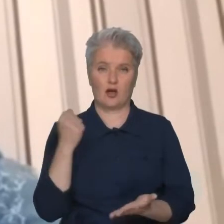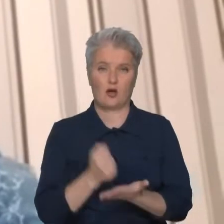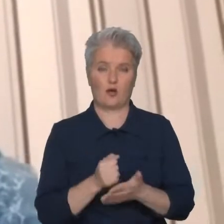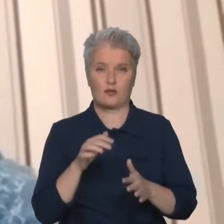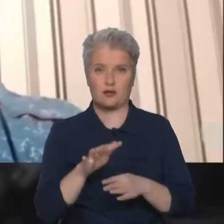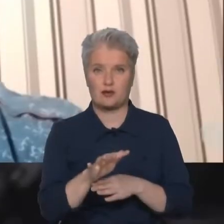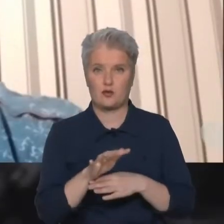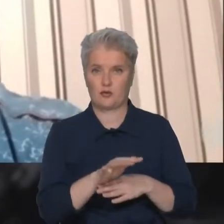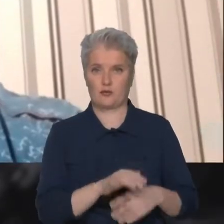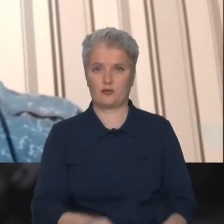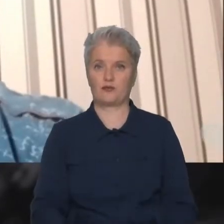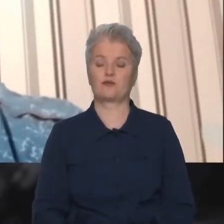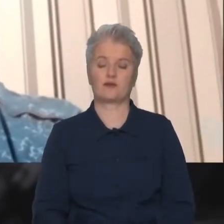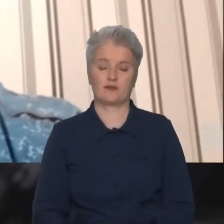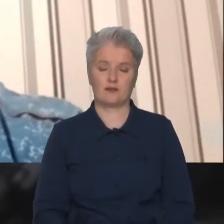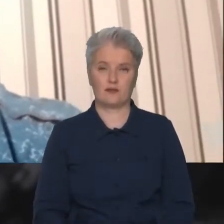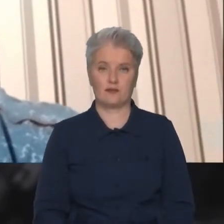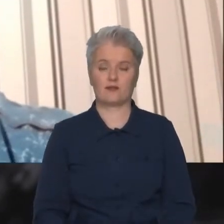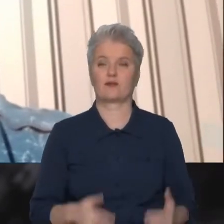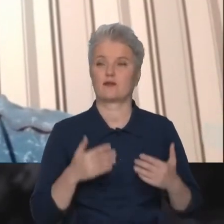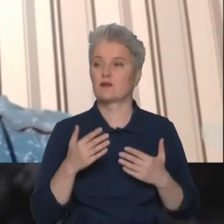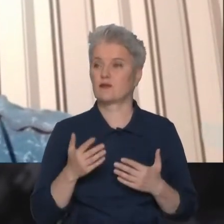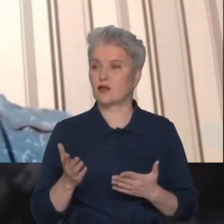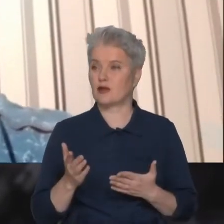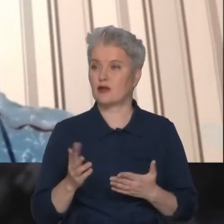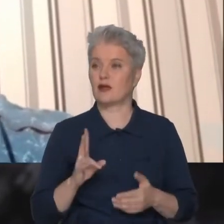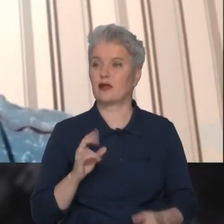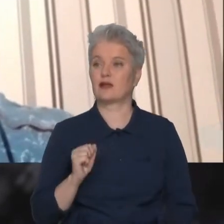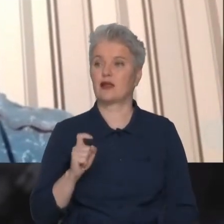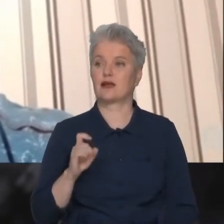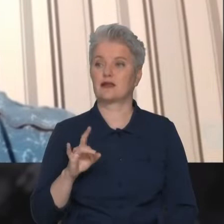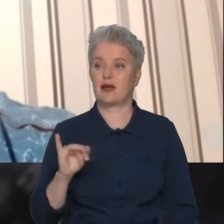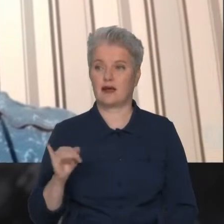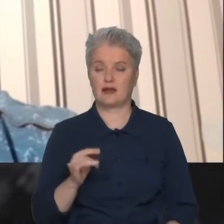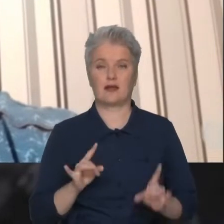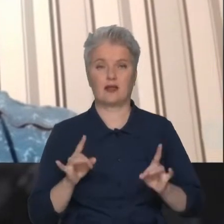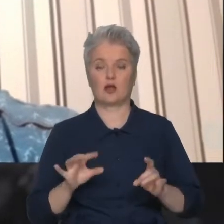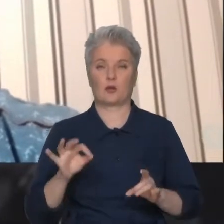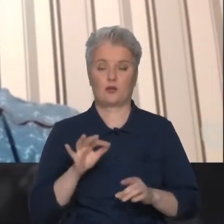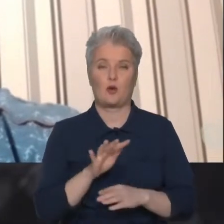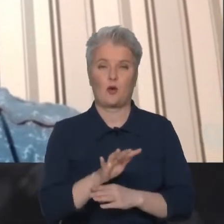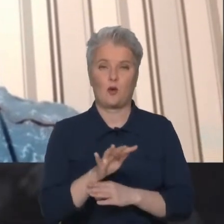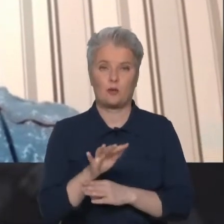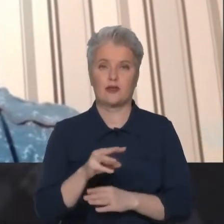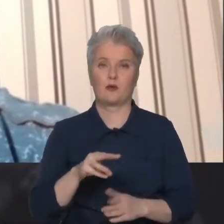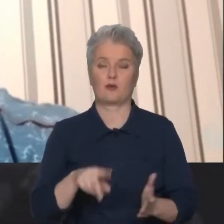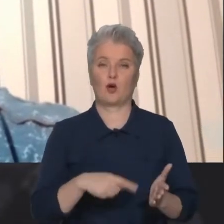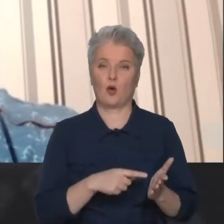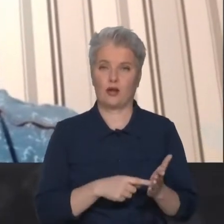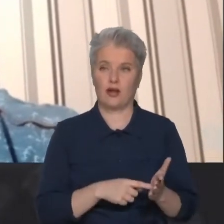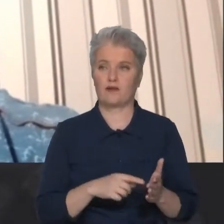обстрілу. Зрозуміло, дякую. Це був наш Назарій Рубаняк про обстріл Миколаєва і